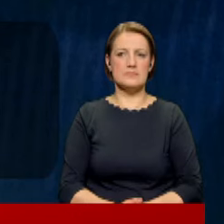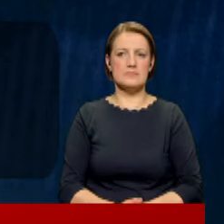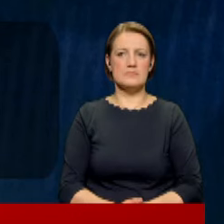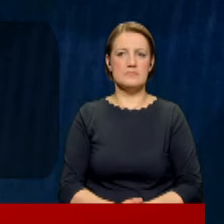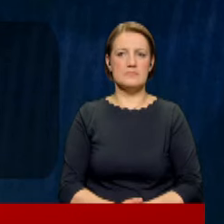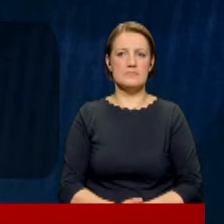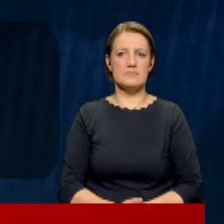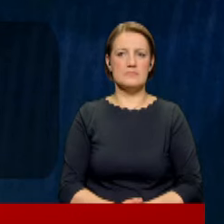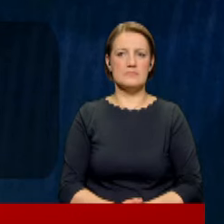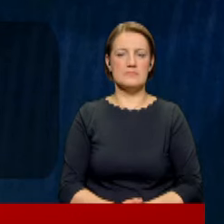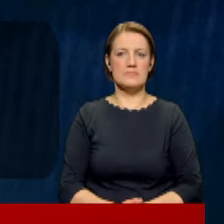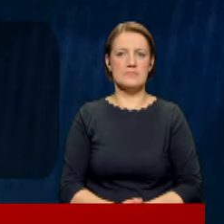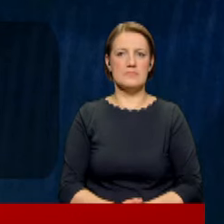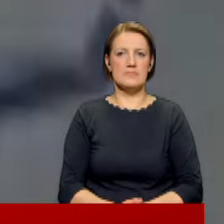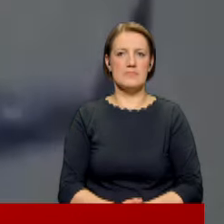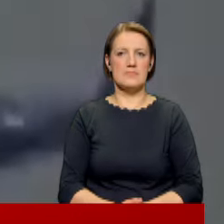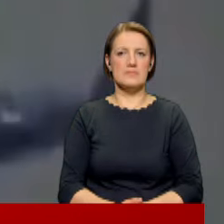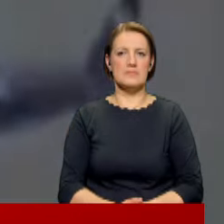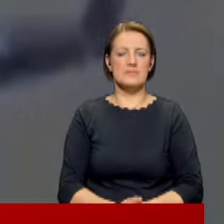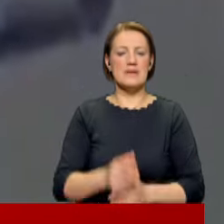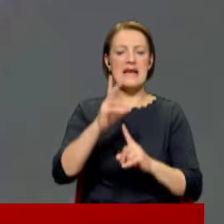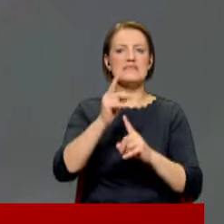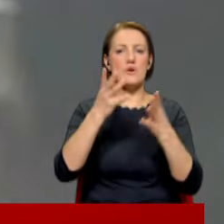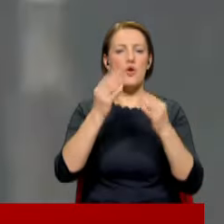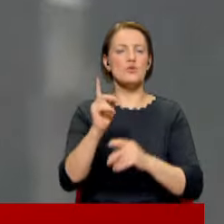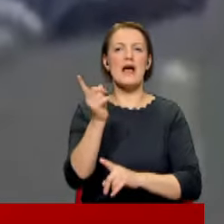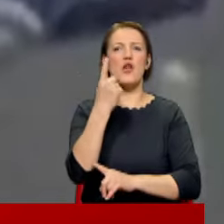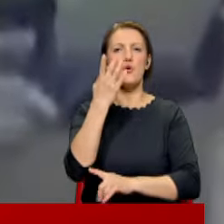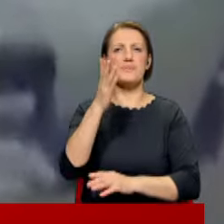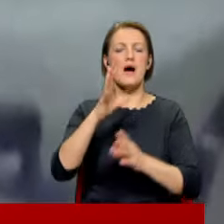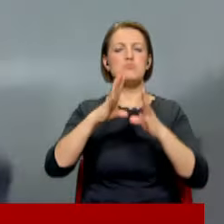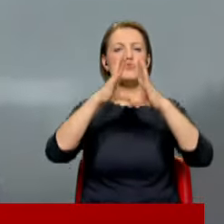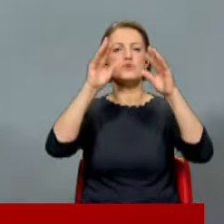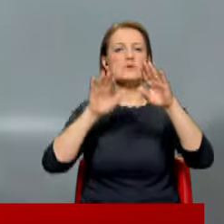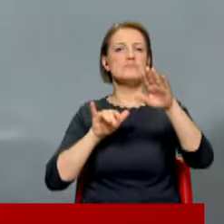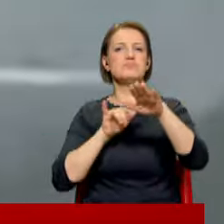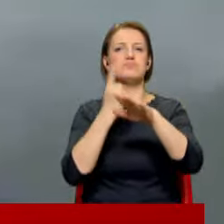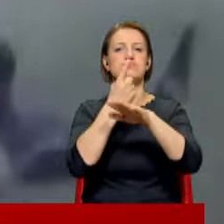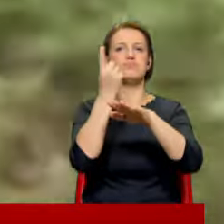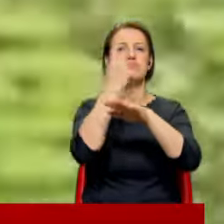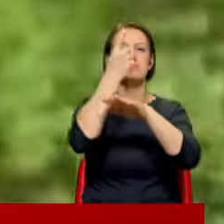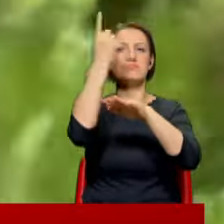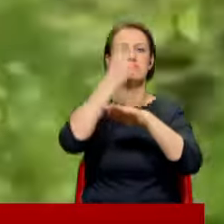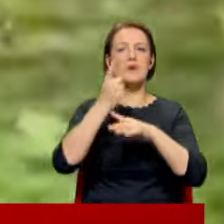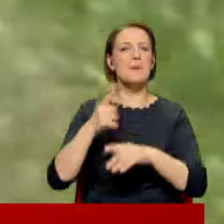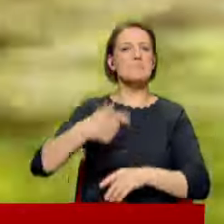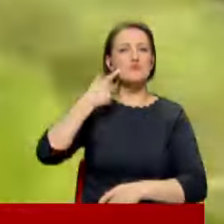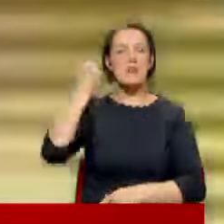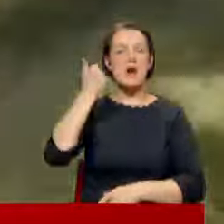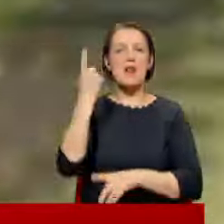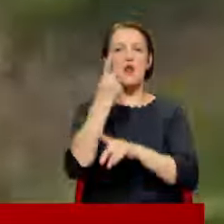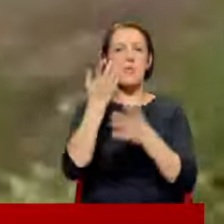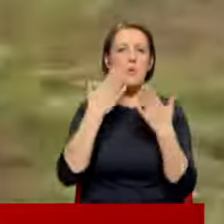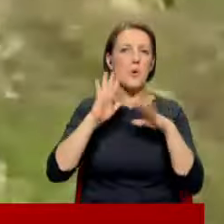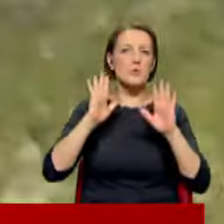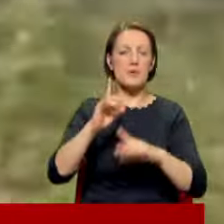komutanı bulutların üzerine çıkma komutu verdi. İsmail'in bulunduğu helikopter bulut üzerine çıktı ama reisinin helikopteri görünürde yoktu. Bölgeye